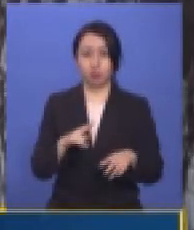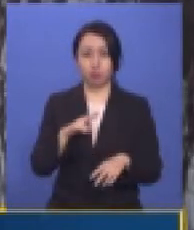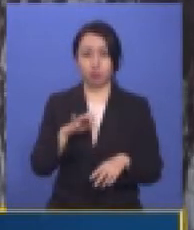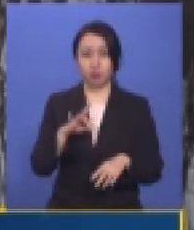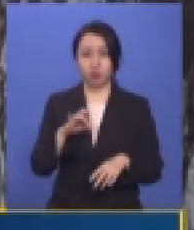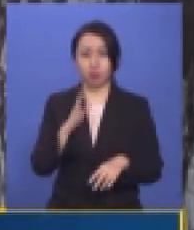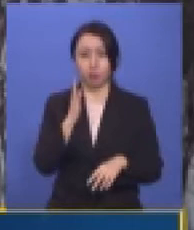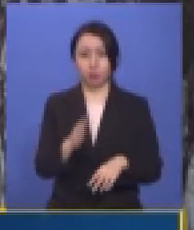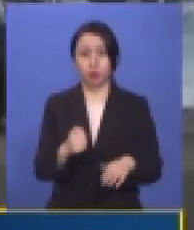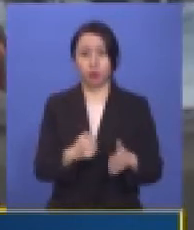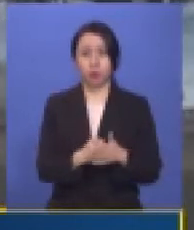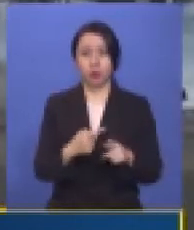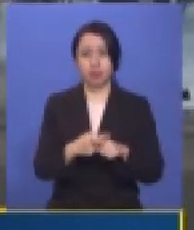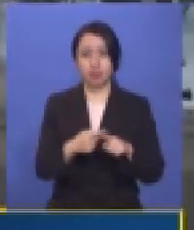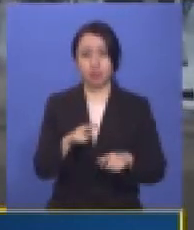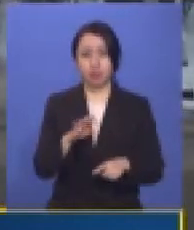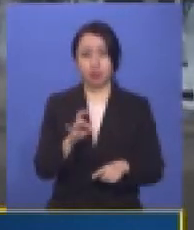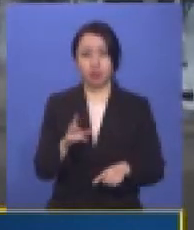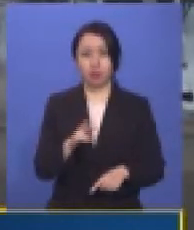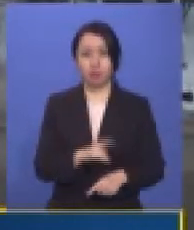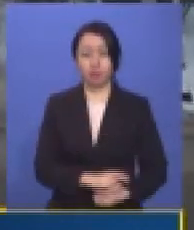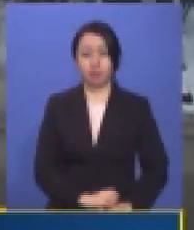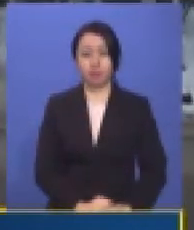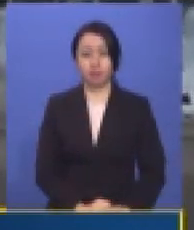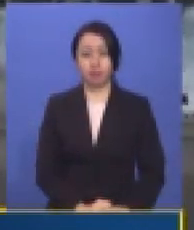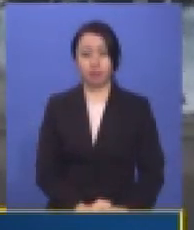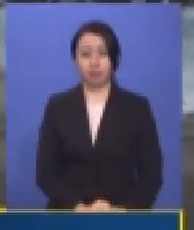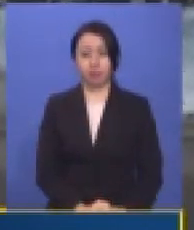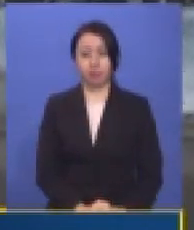«Пиротехника» продлится до середины января. Мадина Нуркина при содействии пресс-службы департамента полиции.